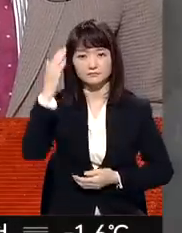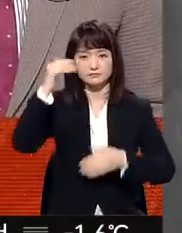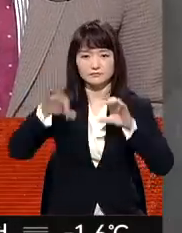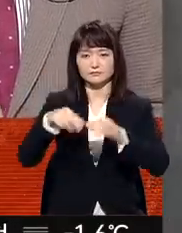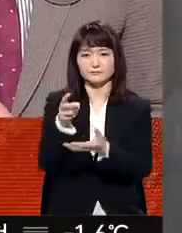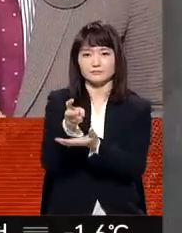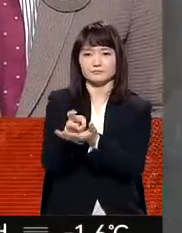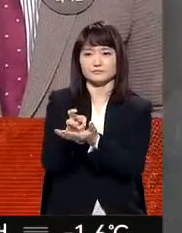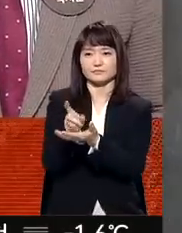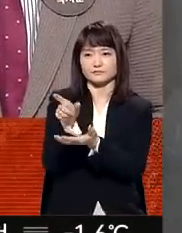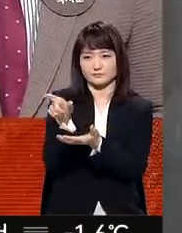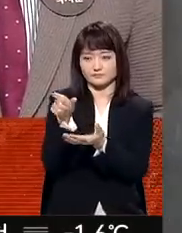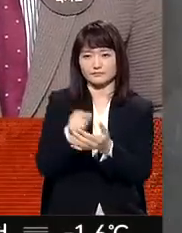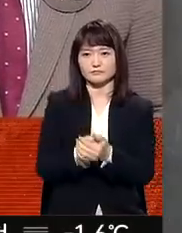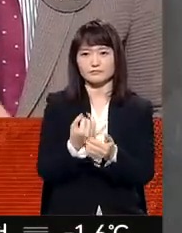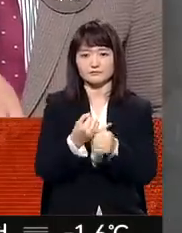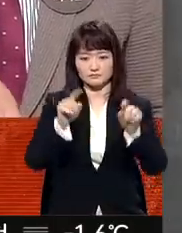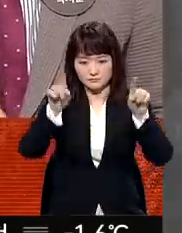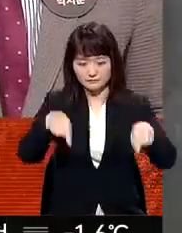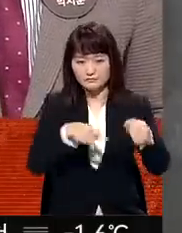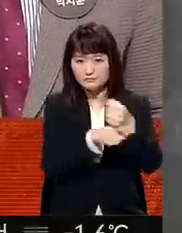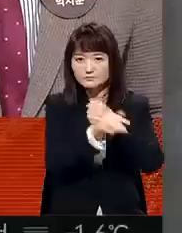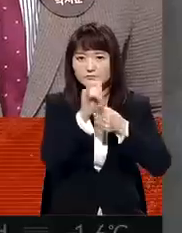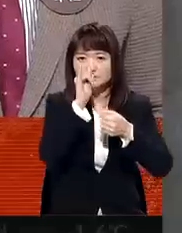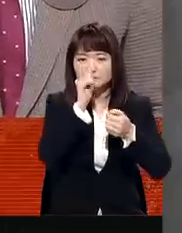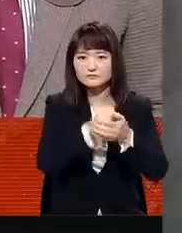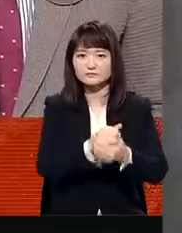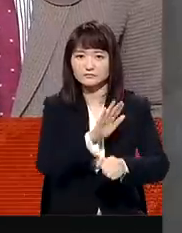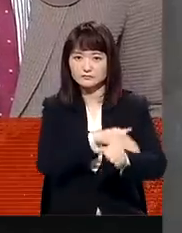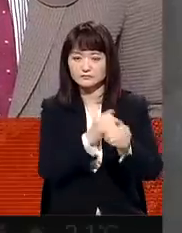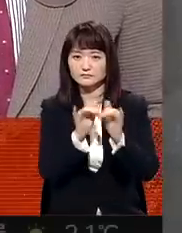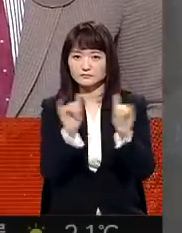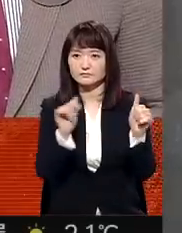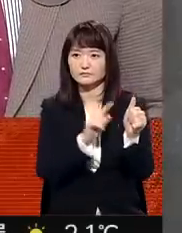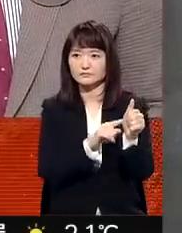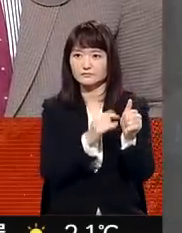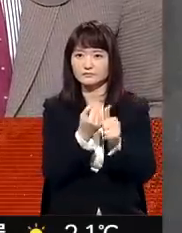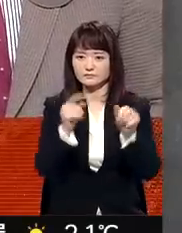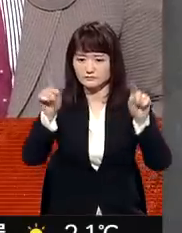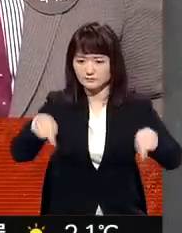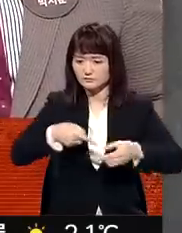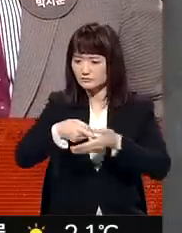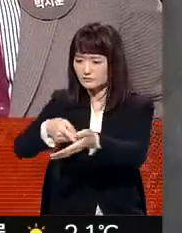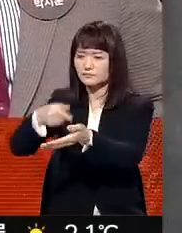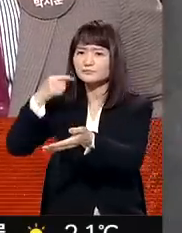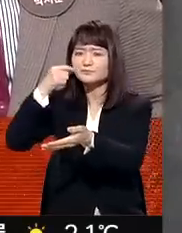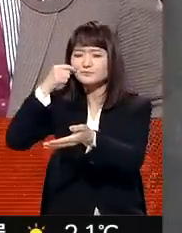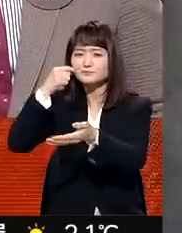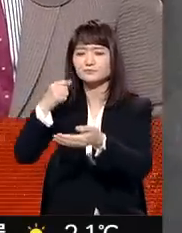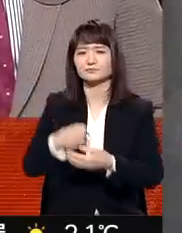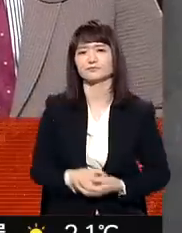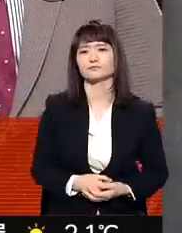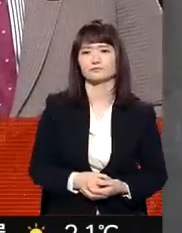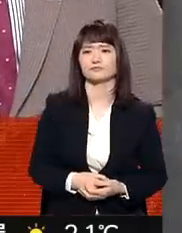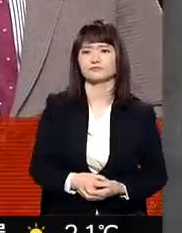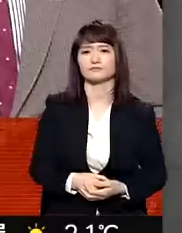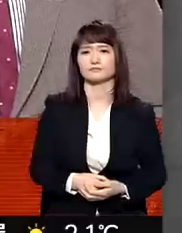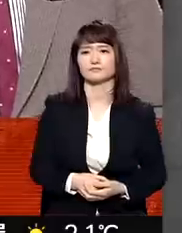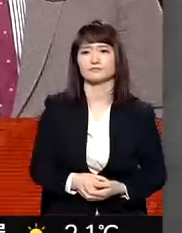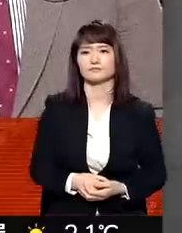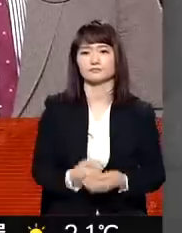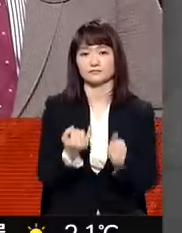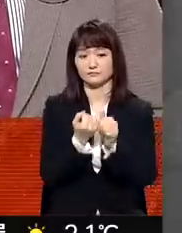법상으로는 이혼사유가 있는 유책한 사람이 이혼 청구를 못하도록 해서 소위 말하는 유책주의죠 그러기 때문에